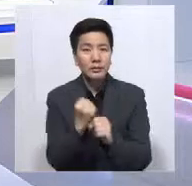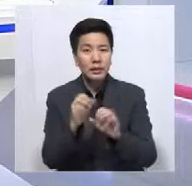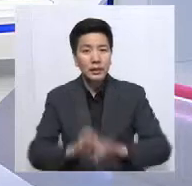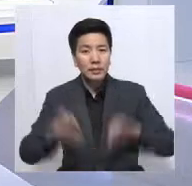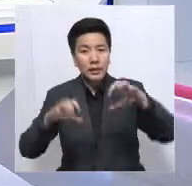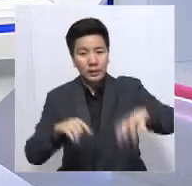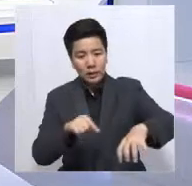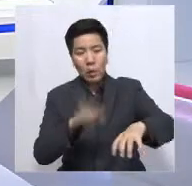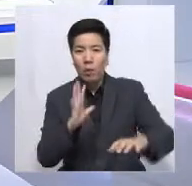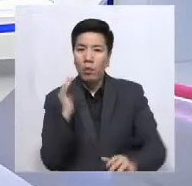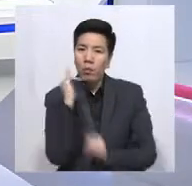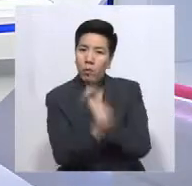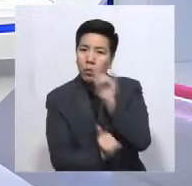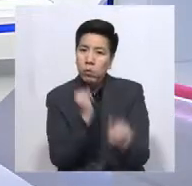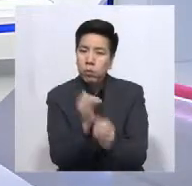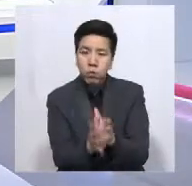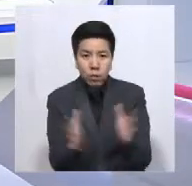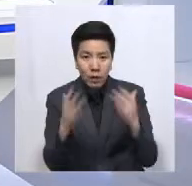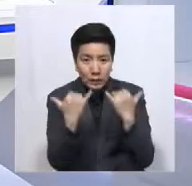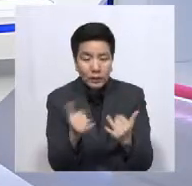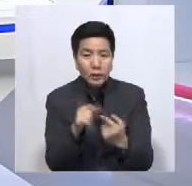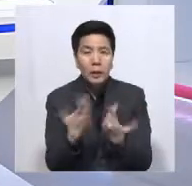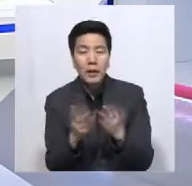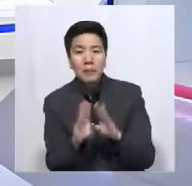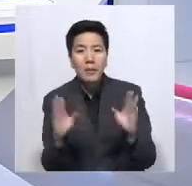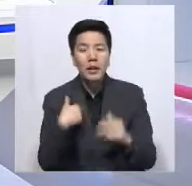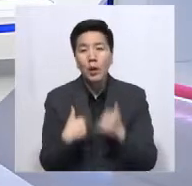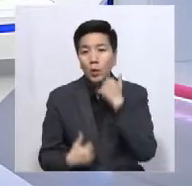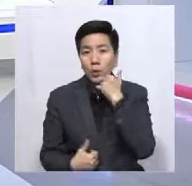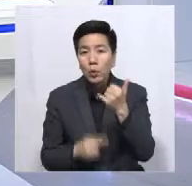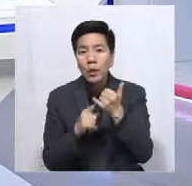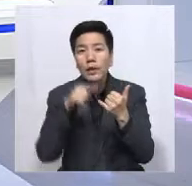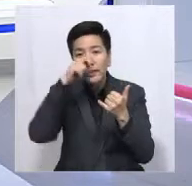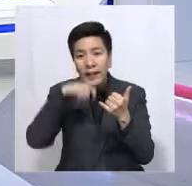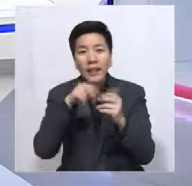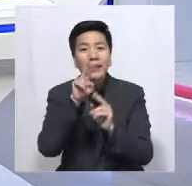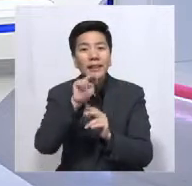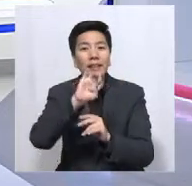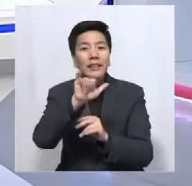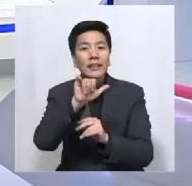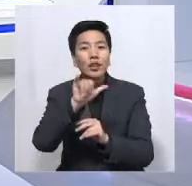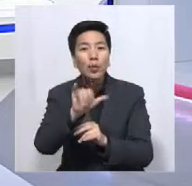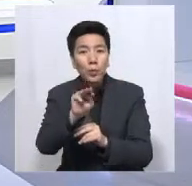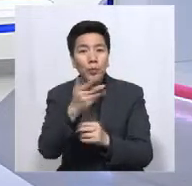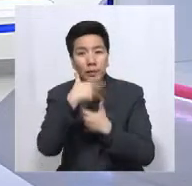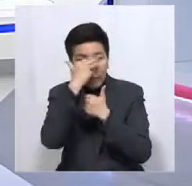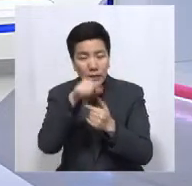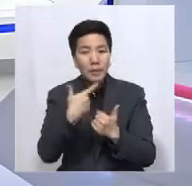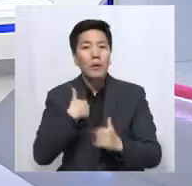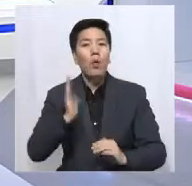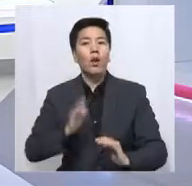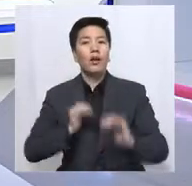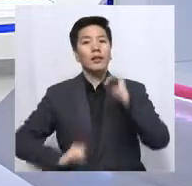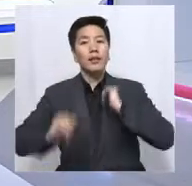ที่ทำเนียบรัฐบาลก็มีความคึกคักเป็นพิเศษนะคะทั้งจากการเปิดตัวสายตรงไทยนิยมอย่างเป็นทางการรวมถึงทีมนักแสดงละ